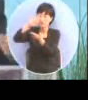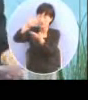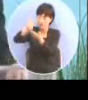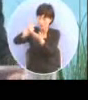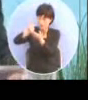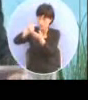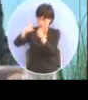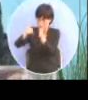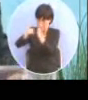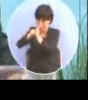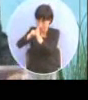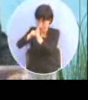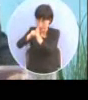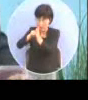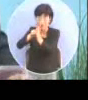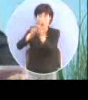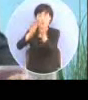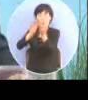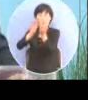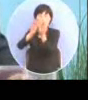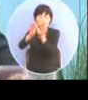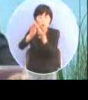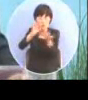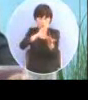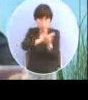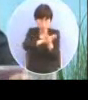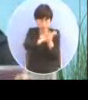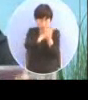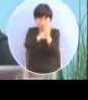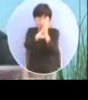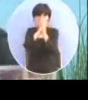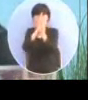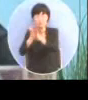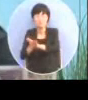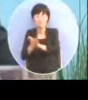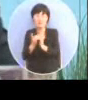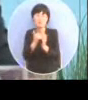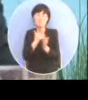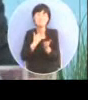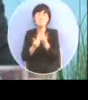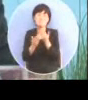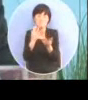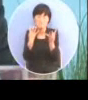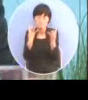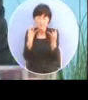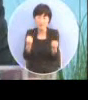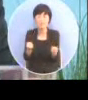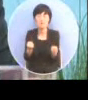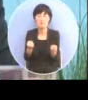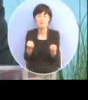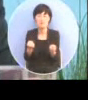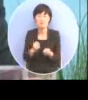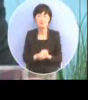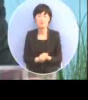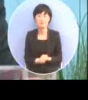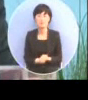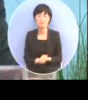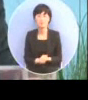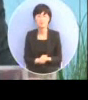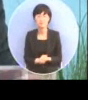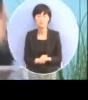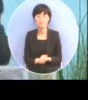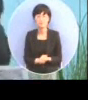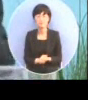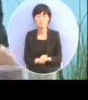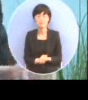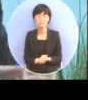싹 바뀌는 역사 성경에서만 본 게 아니라. 아, các bạn ơi, đôi khi làm chứng thì nó quá là xấu hổ, không thể làm chứng được. Cuộc đời tôi nó quá vất vả, quá khó khăn. Và